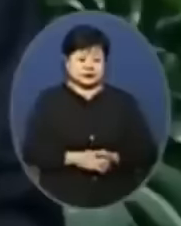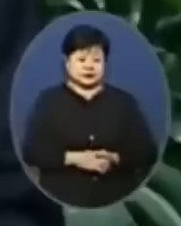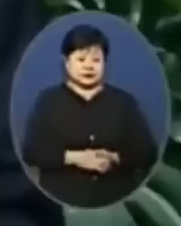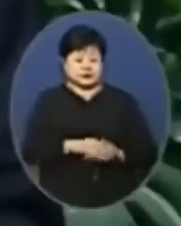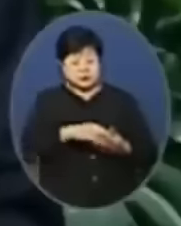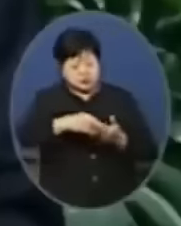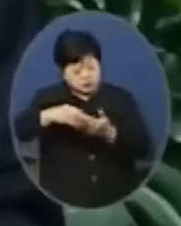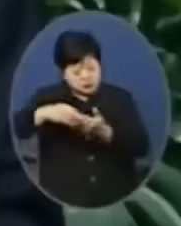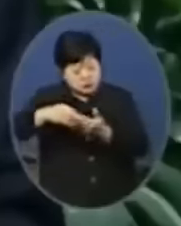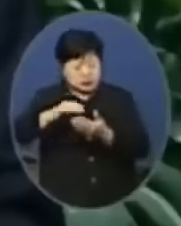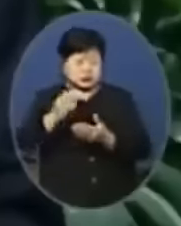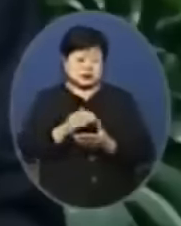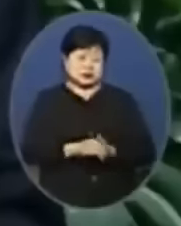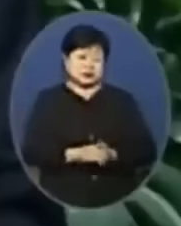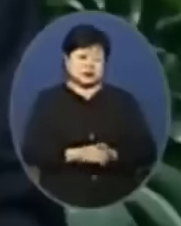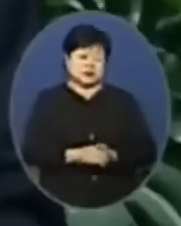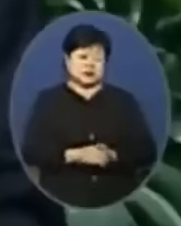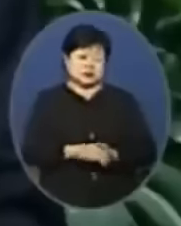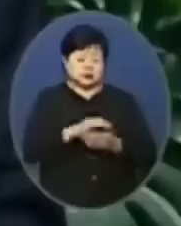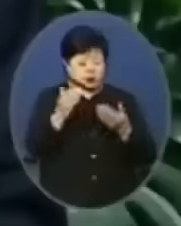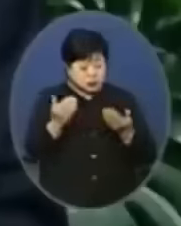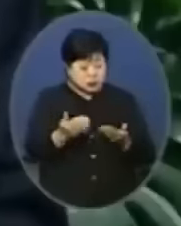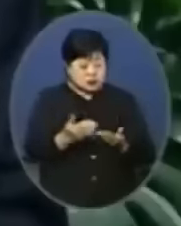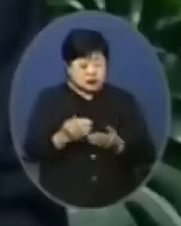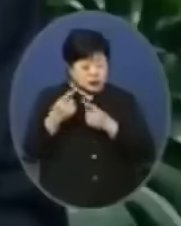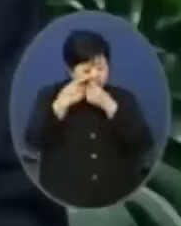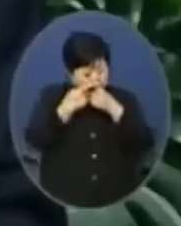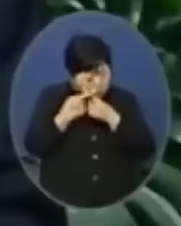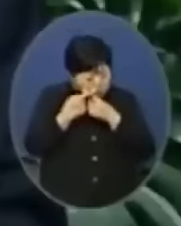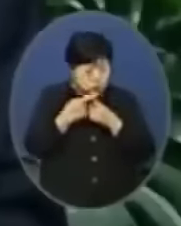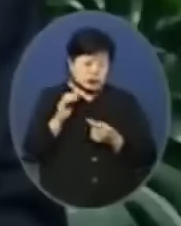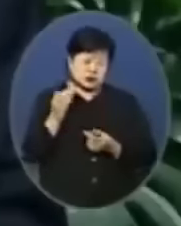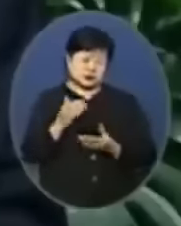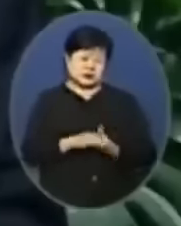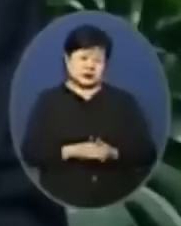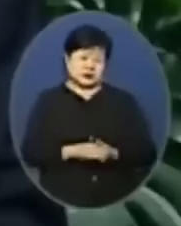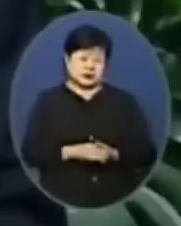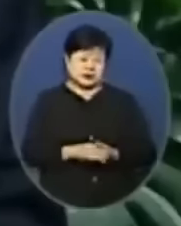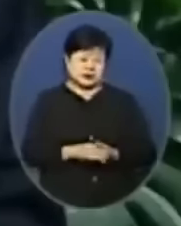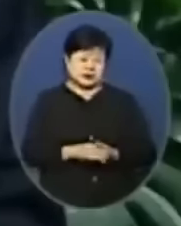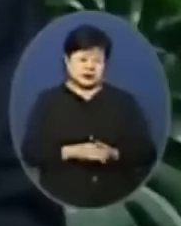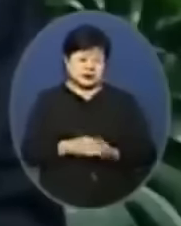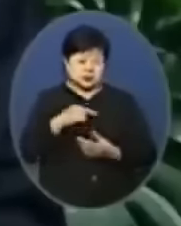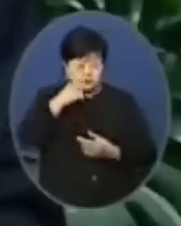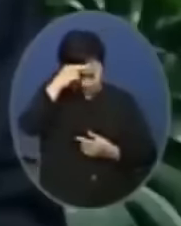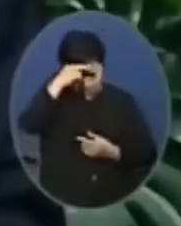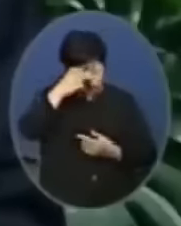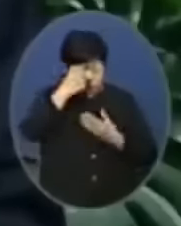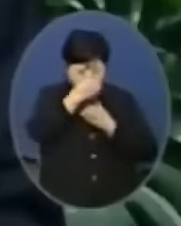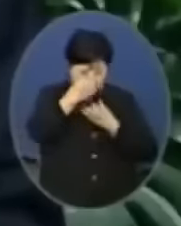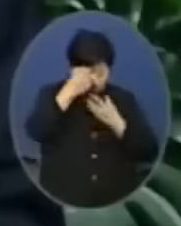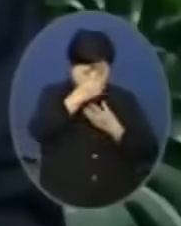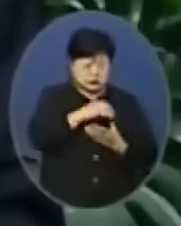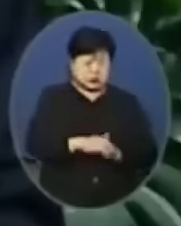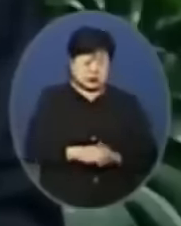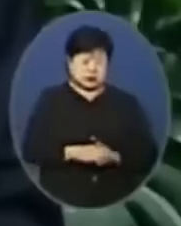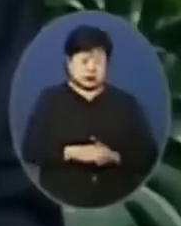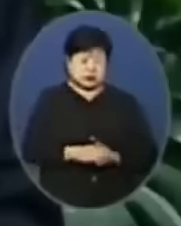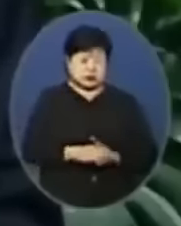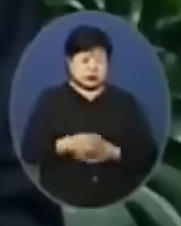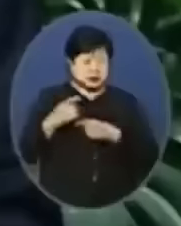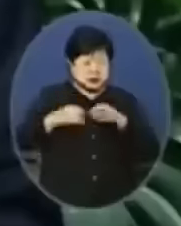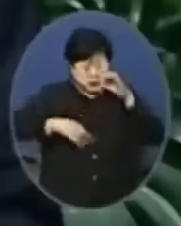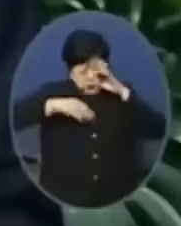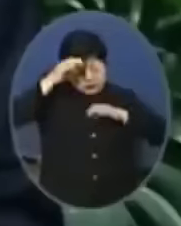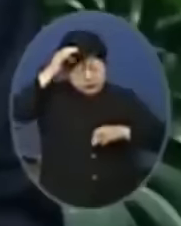끌고 나가는 것입니다. 모든 일에 허물진 인생이 많습니다. 술 주정뱅이는 술 마시는 것이 허물